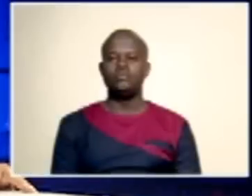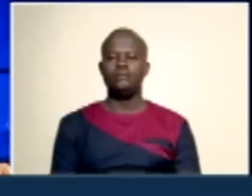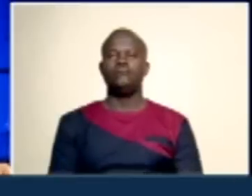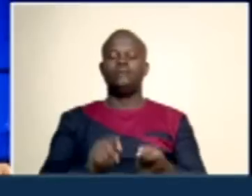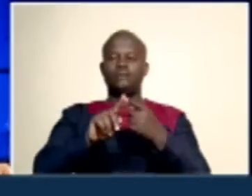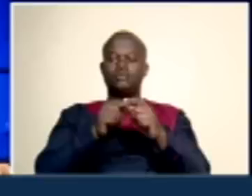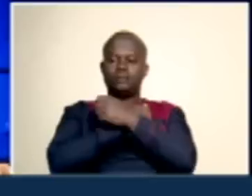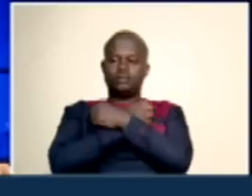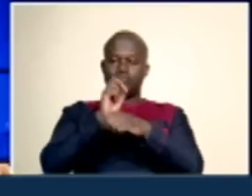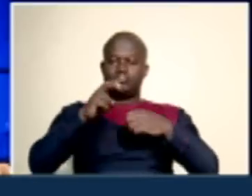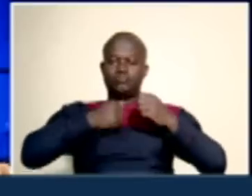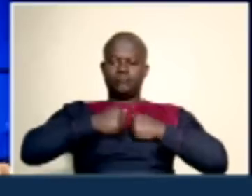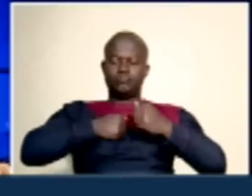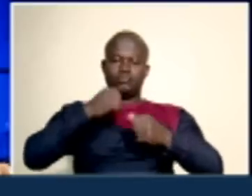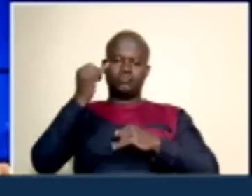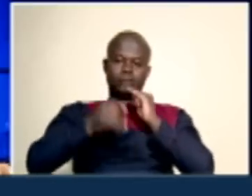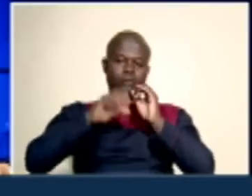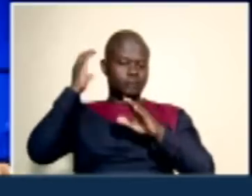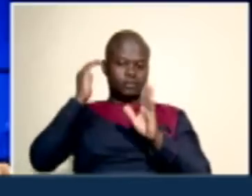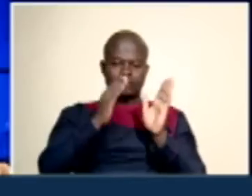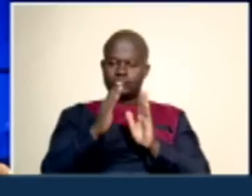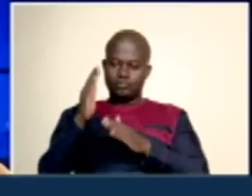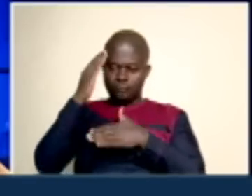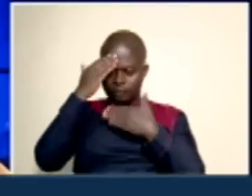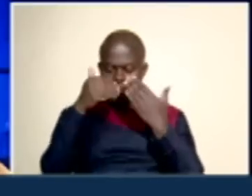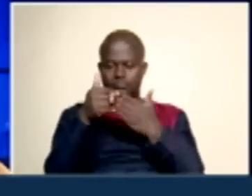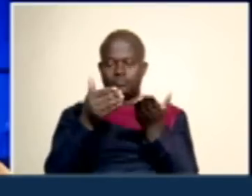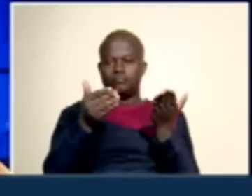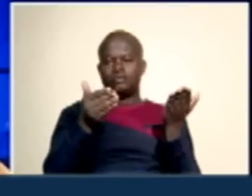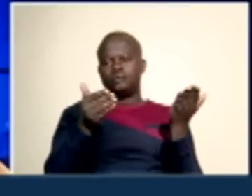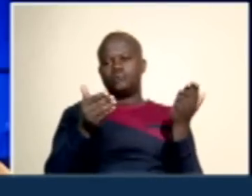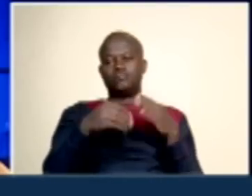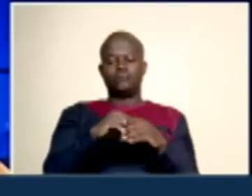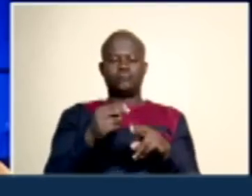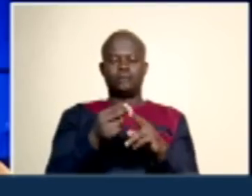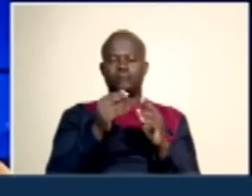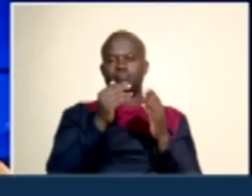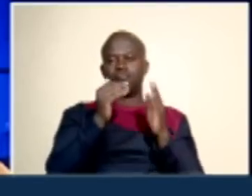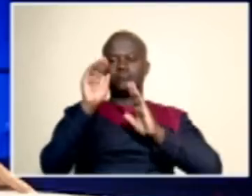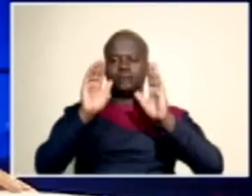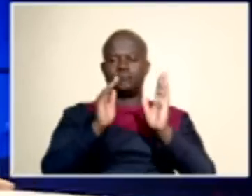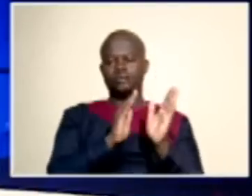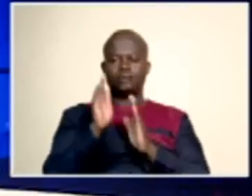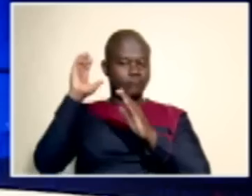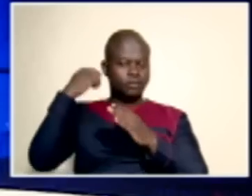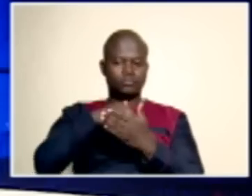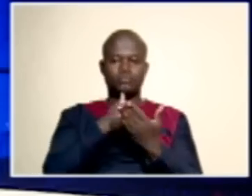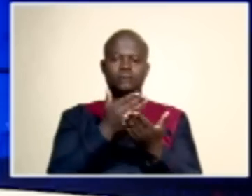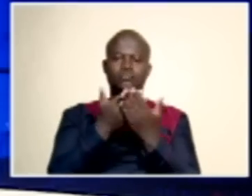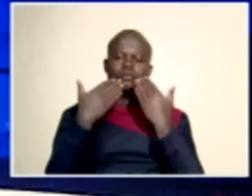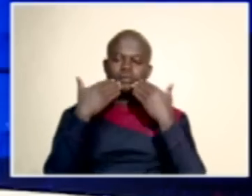Chuti bakunzi ba televiziyo y'u Rwanda nahadusoreje amakuru twari twabateguriye mu izina ry'abagize urare mu gutegura amakuru no kuyabagezaho